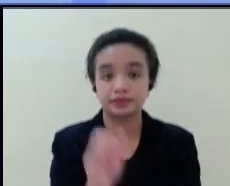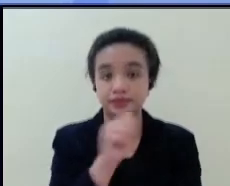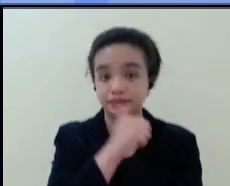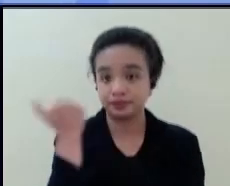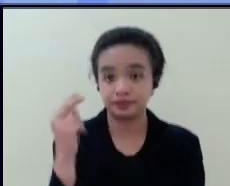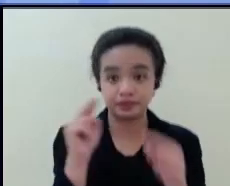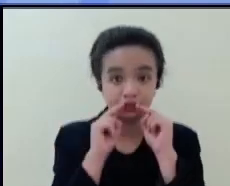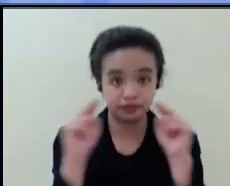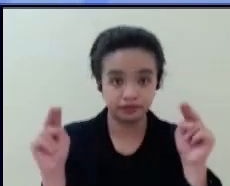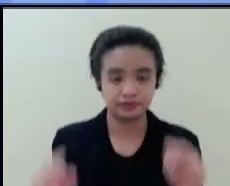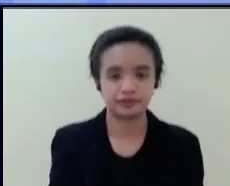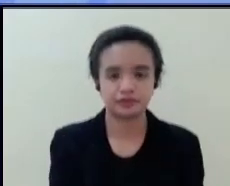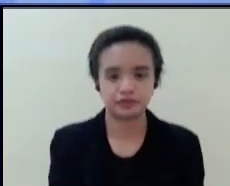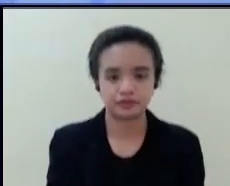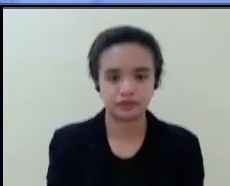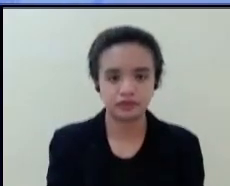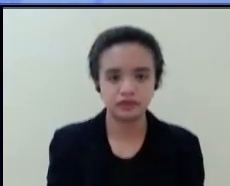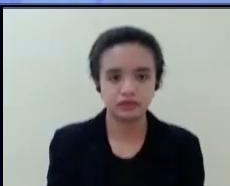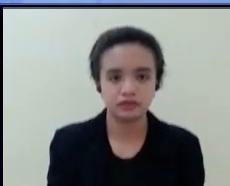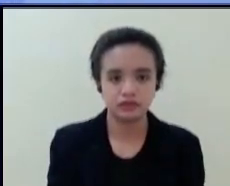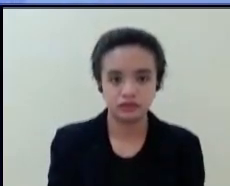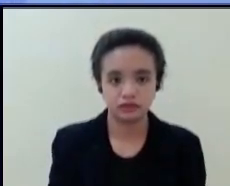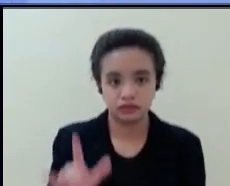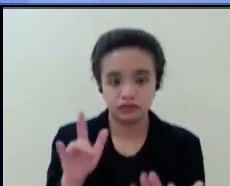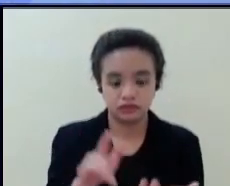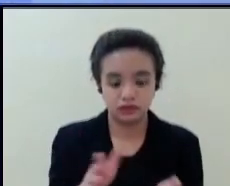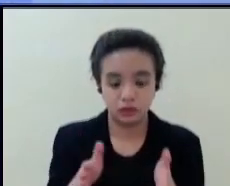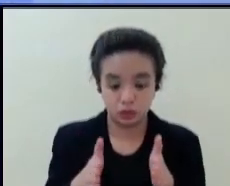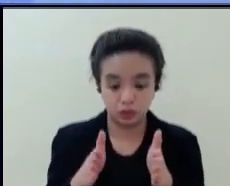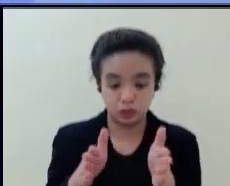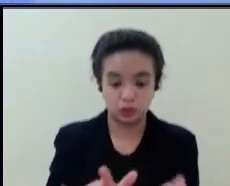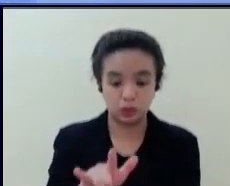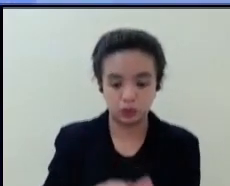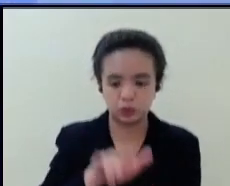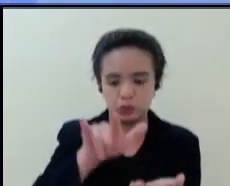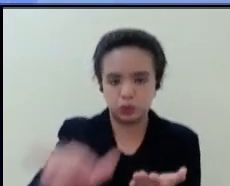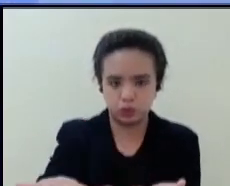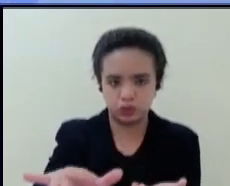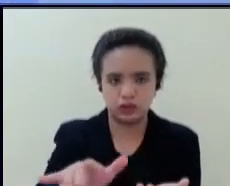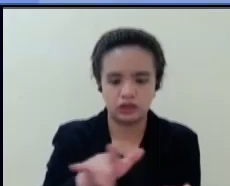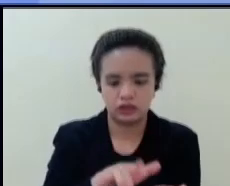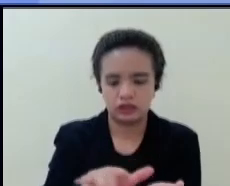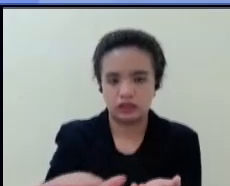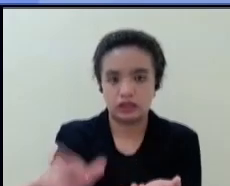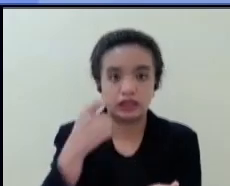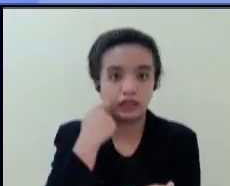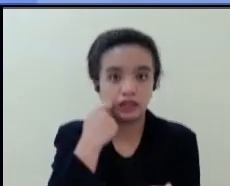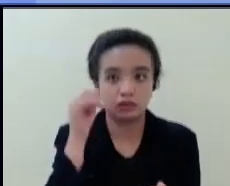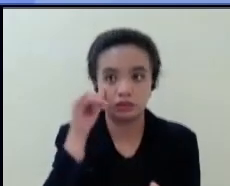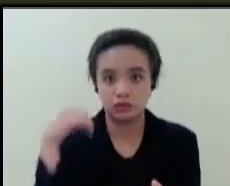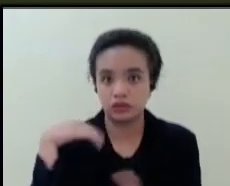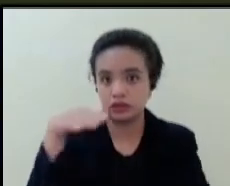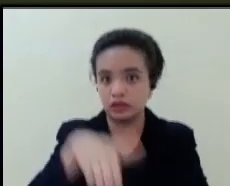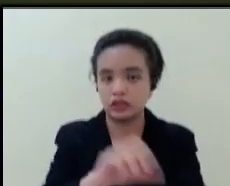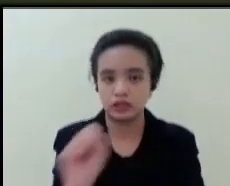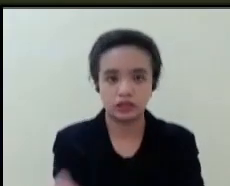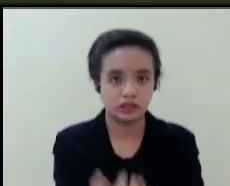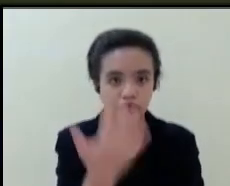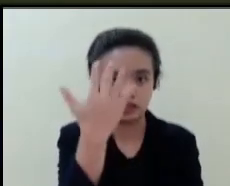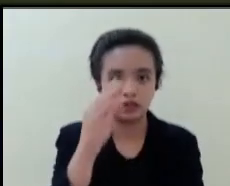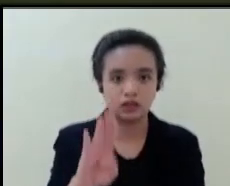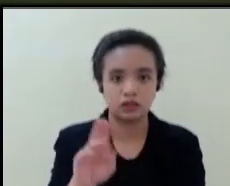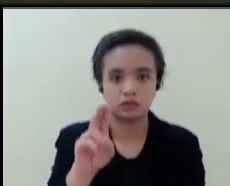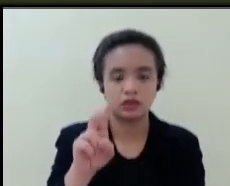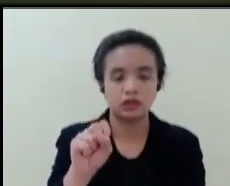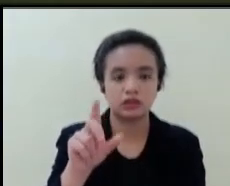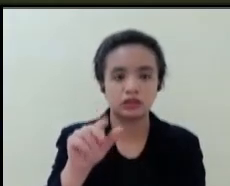Lumagpas sa runway ang isang eroplano sa Busuanga Airport sa Coron, Palawan kahapon ng hapon. Ayon sa Civil Aviation Authority of the